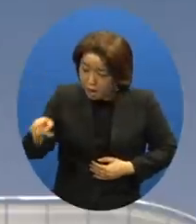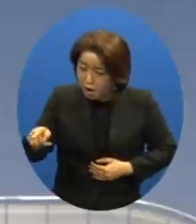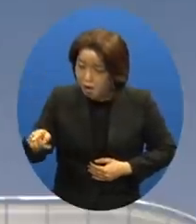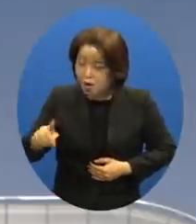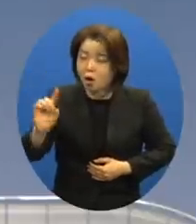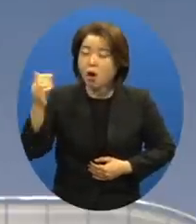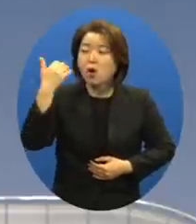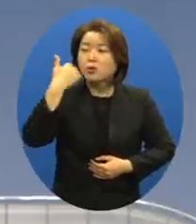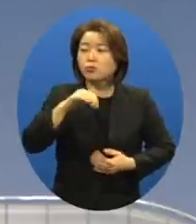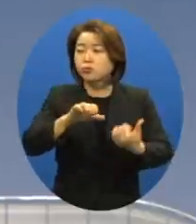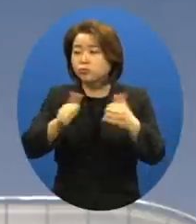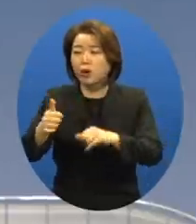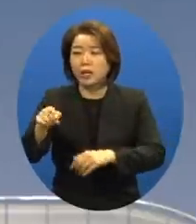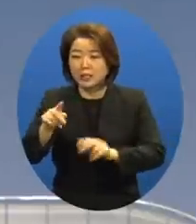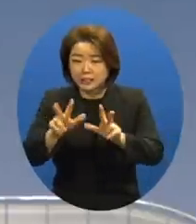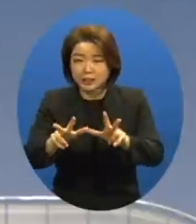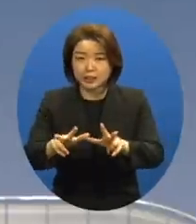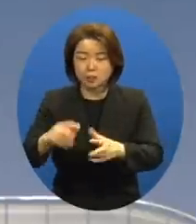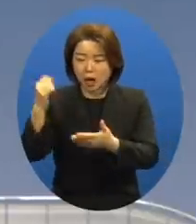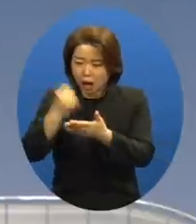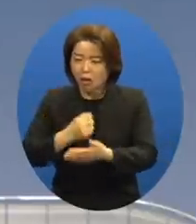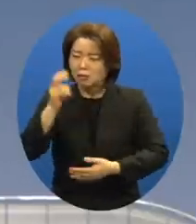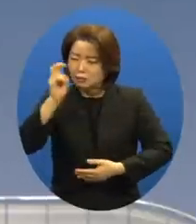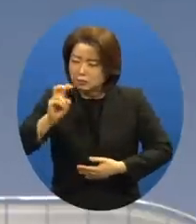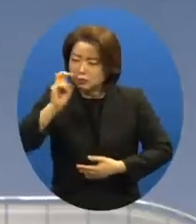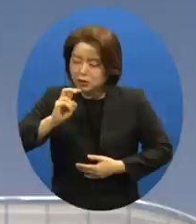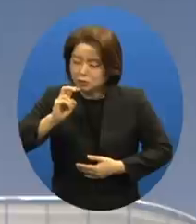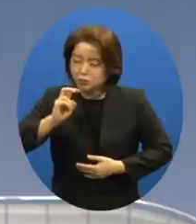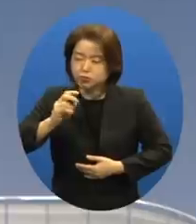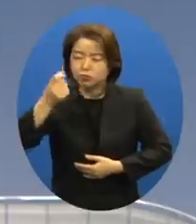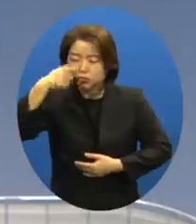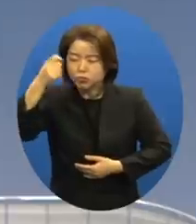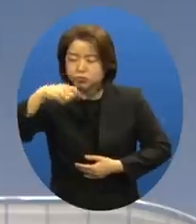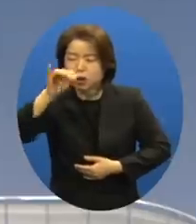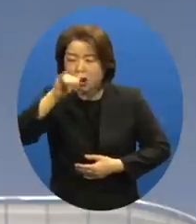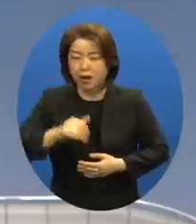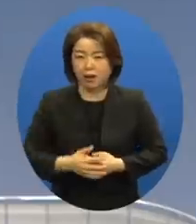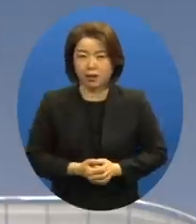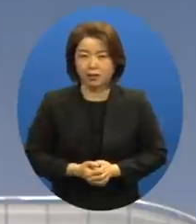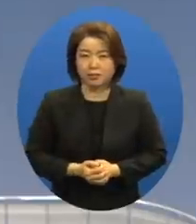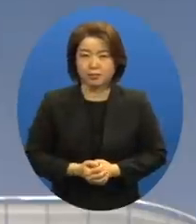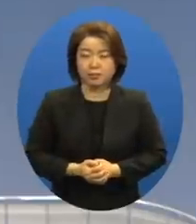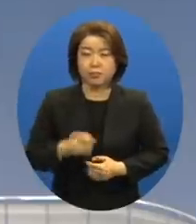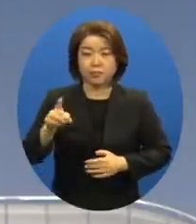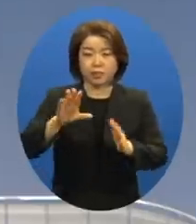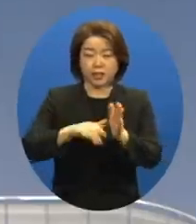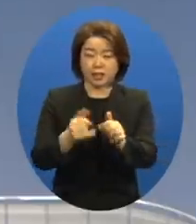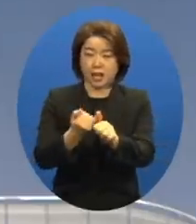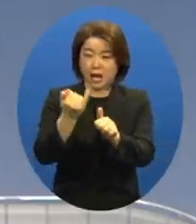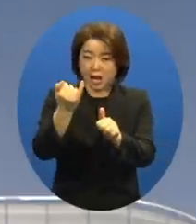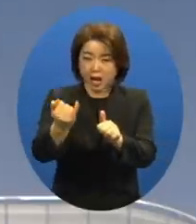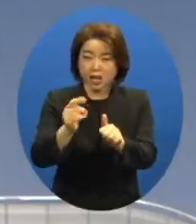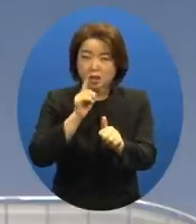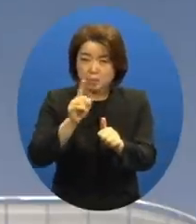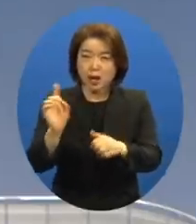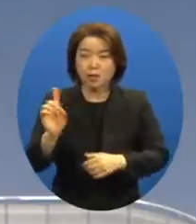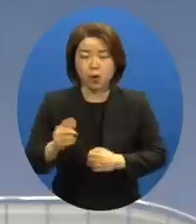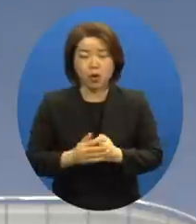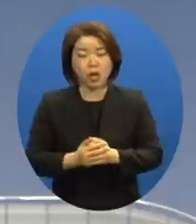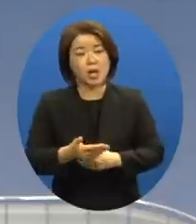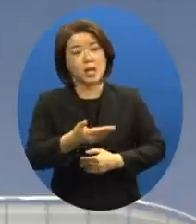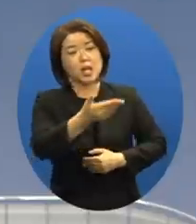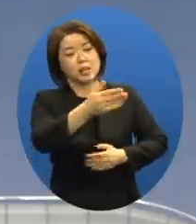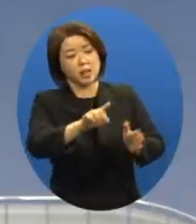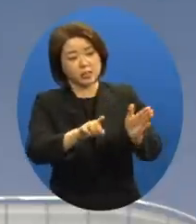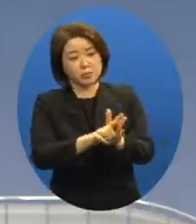누가 죽었다고 이렇게 곡을 하고 있는거예요 그때 아내가 말했습니다 당신이 믿는